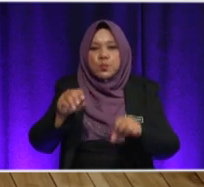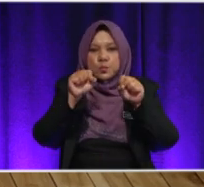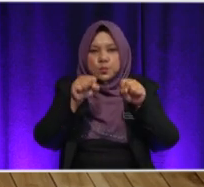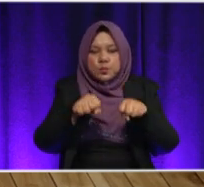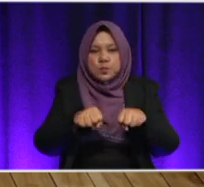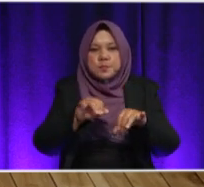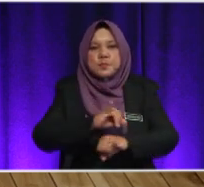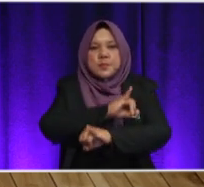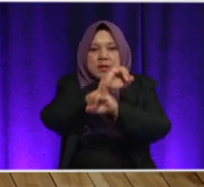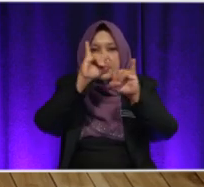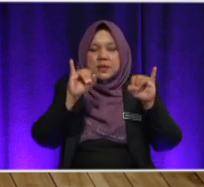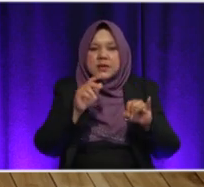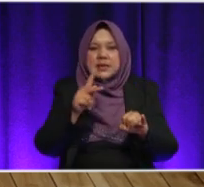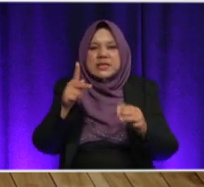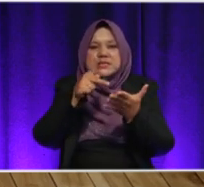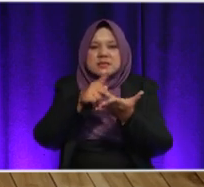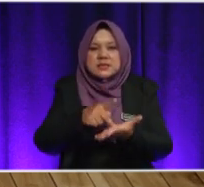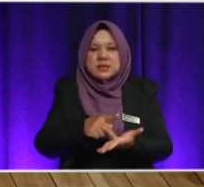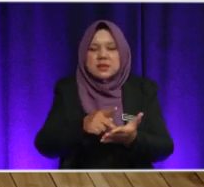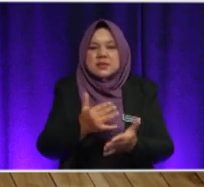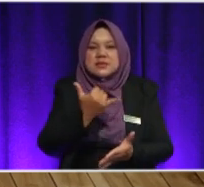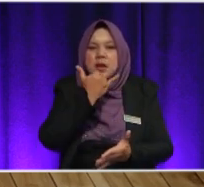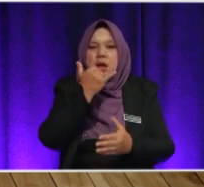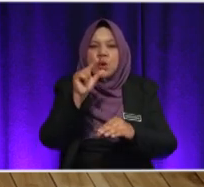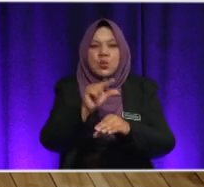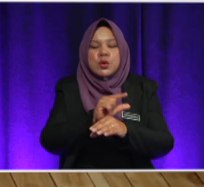boleh menerangkan kesan penyalahgunaan